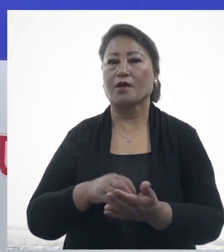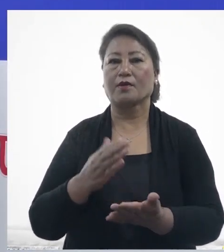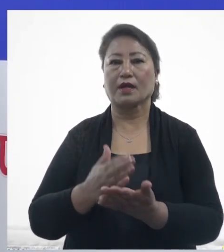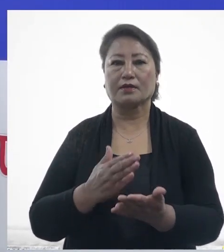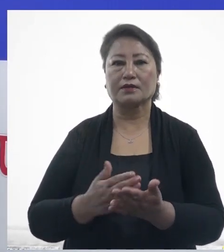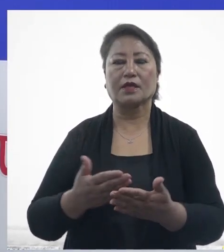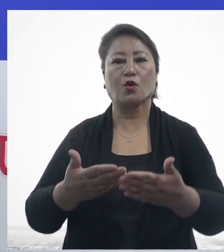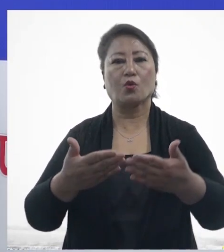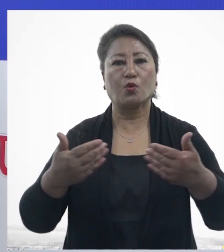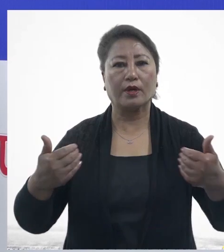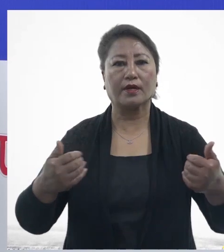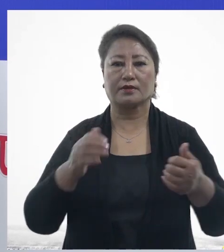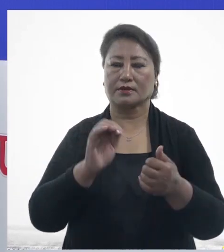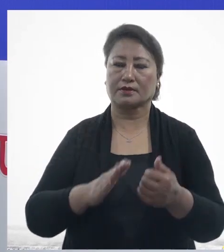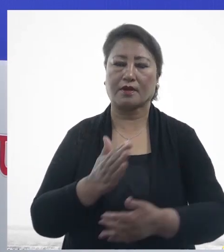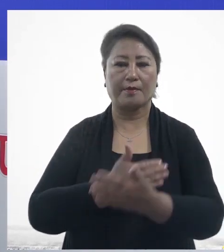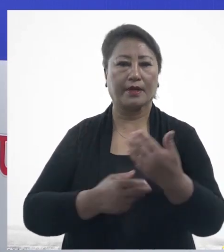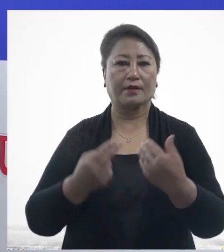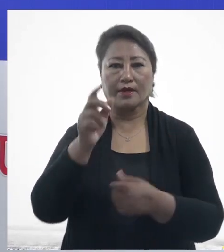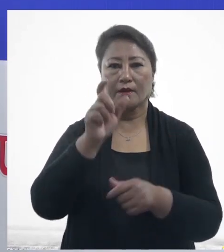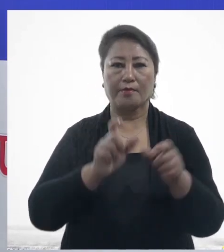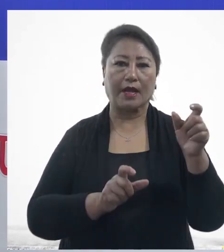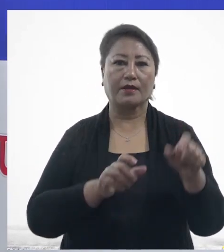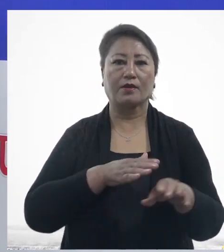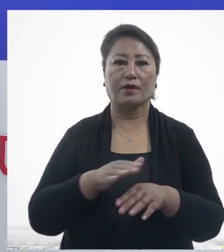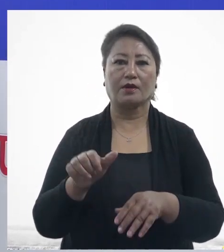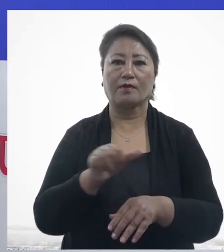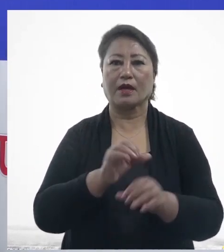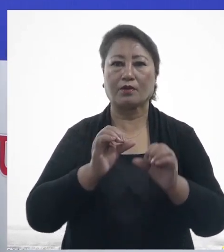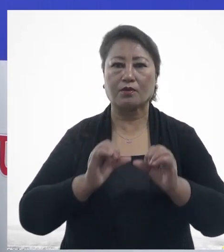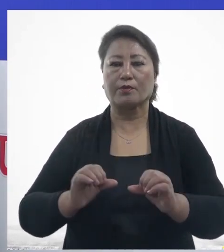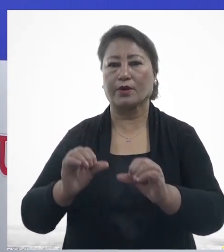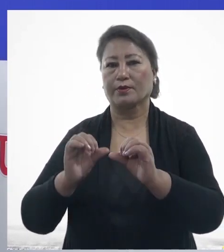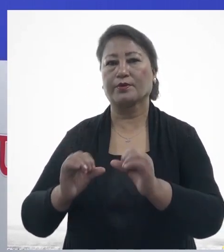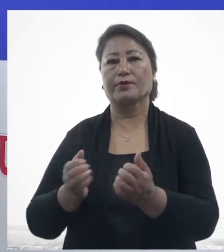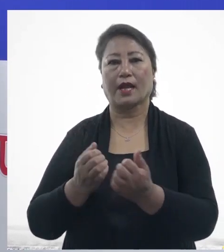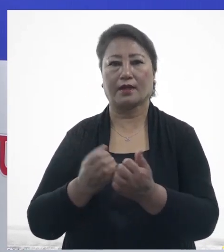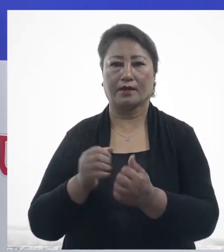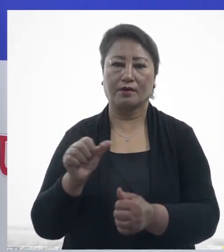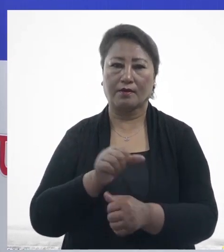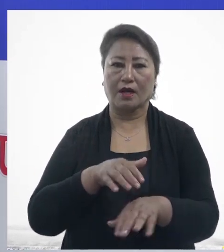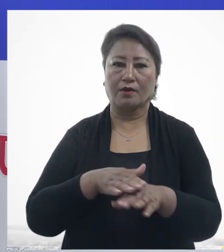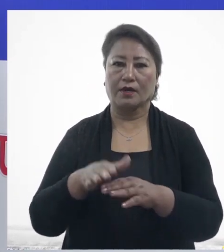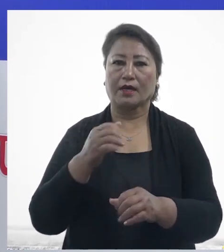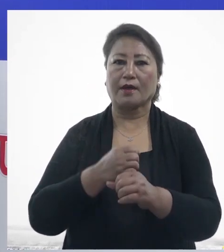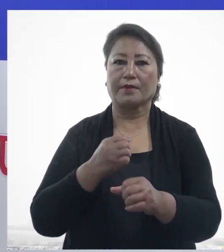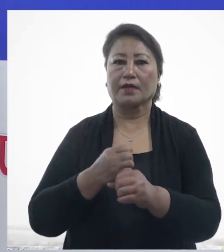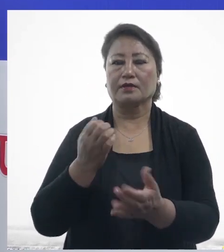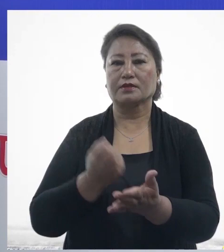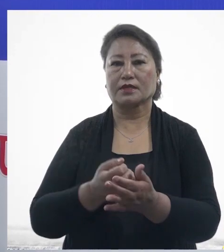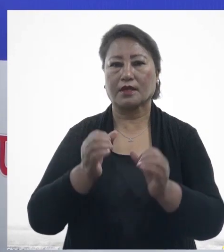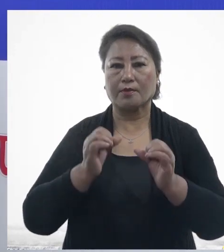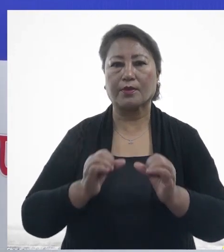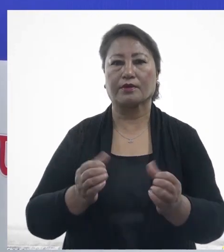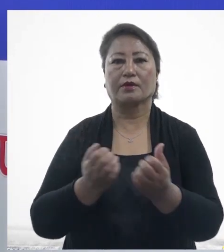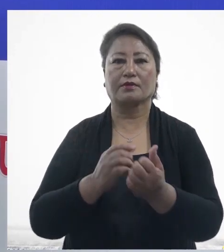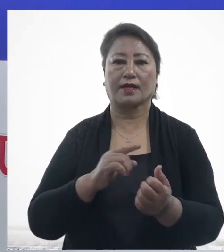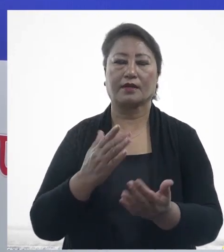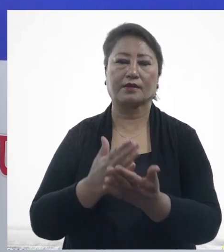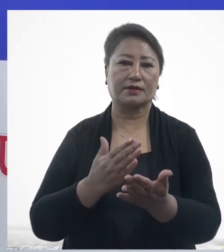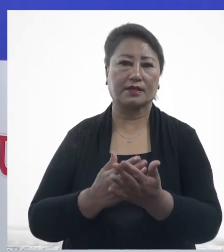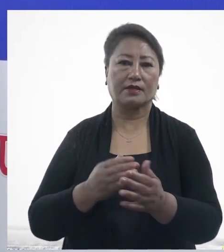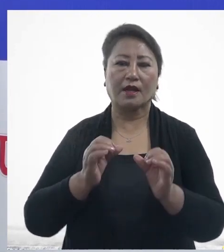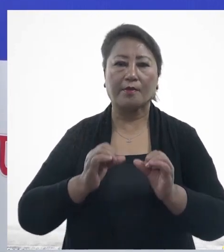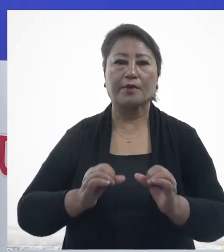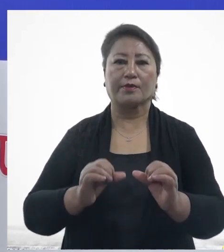गर्न सक्छौँ अपाङ्गता भएका व्यक्तिहरूलाई उहाँहरूको प्रयोजनको लागि या त्यस्तो उहाँका लागि काम गर्ने संस्थाहरूको प्रयोजनको लागि चाहिँ हामीले त्यसलाई कसरी त्यसलाई युजफुल